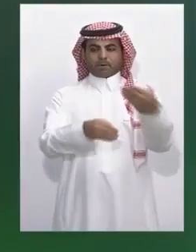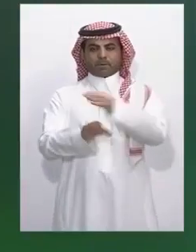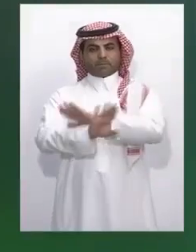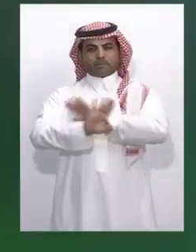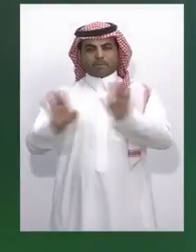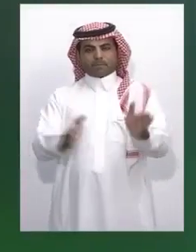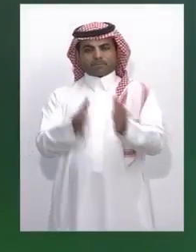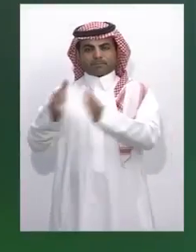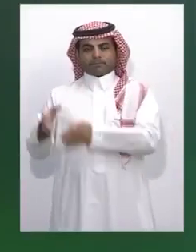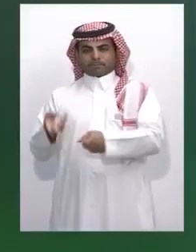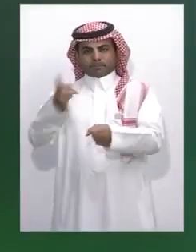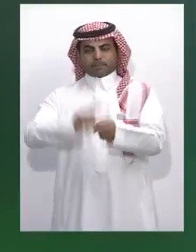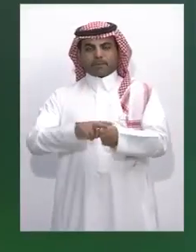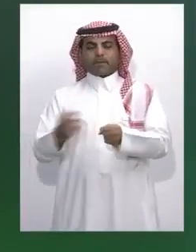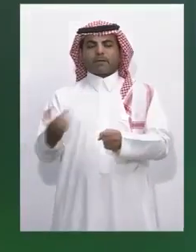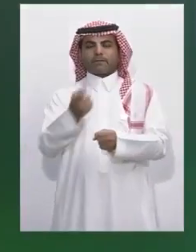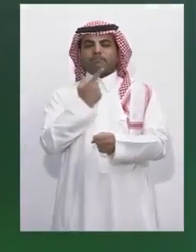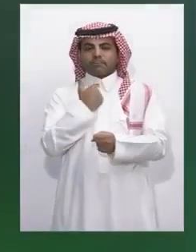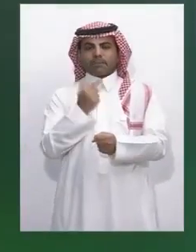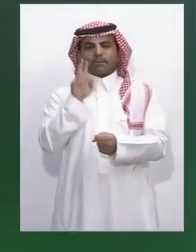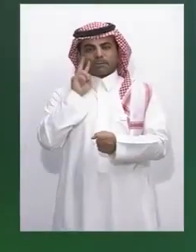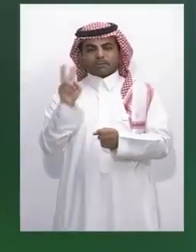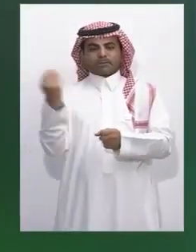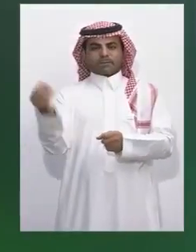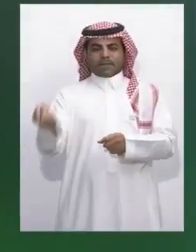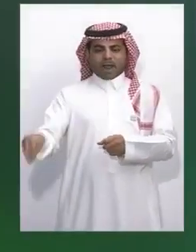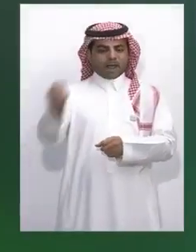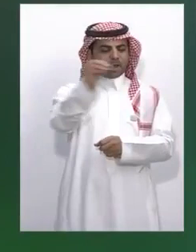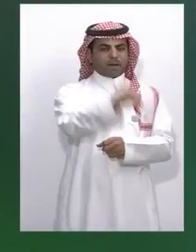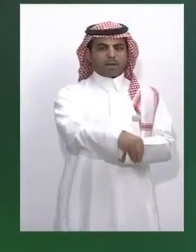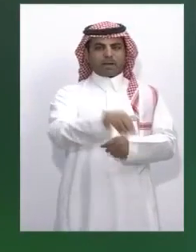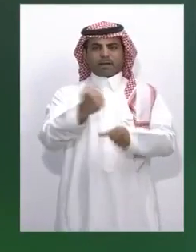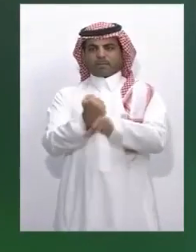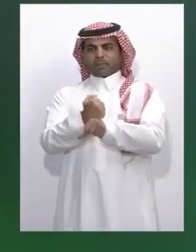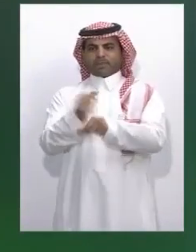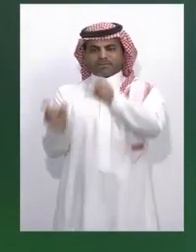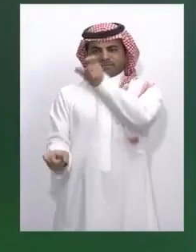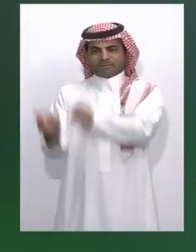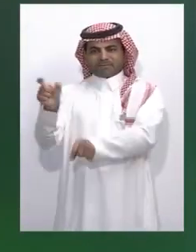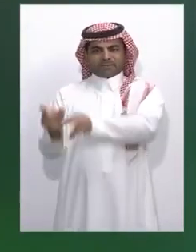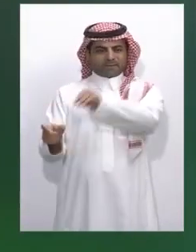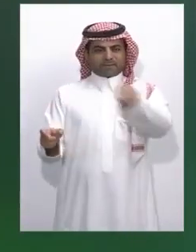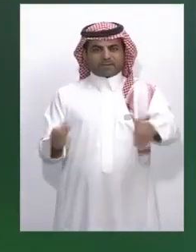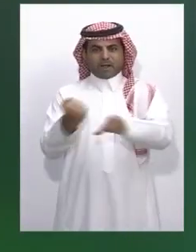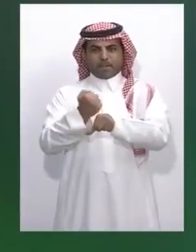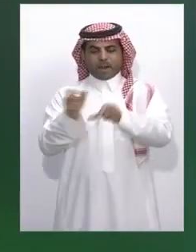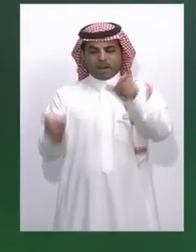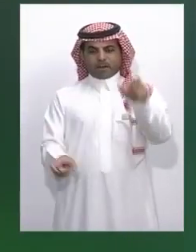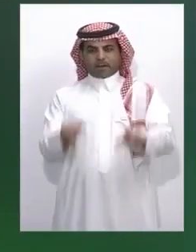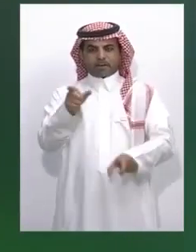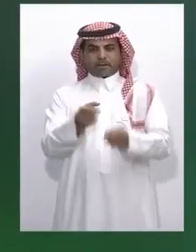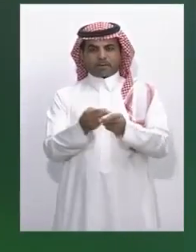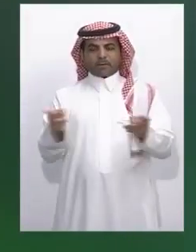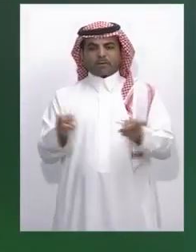أهمية مراجعة وتحديد أعداد المصرح لهم بالتنقل من سبيل القطاعات الحيوية، كذلك العاملين في الأنشطة